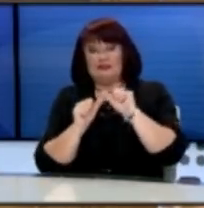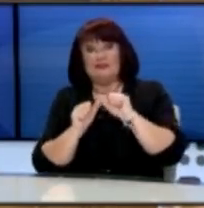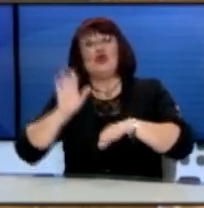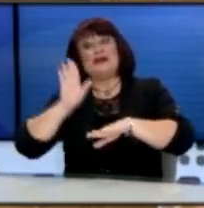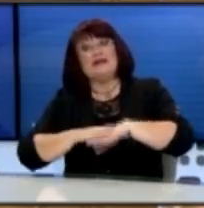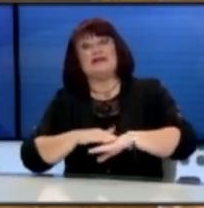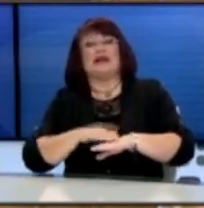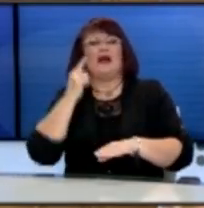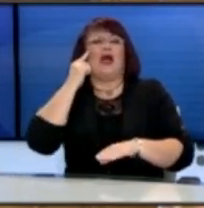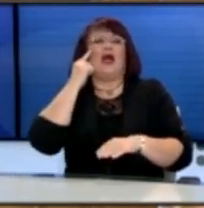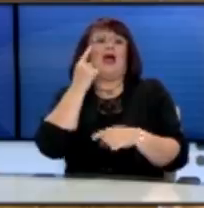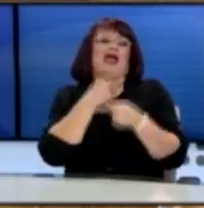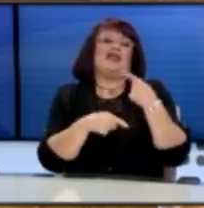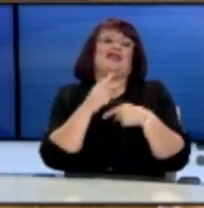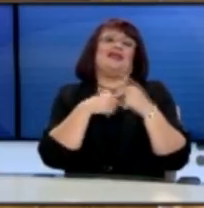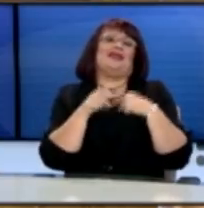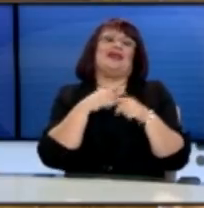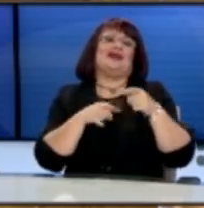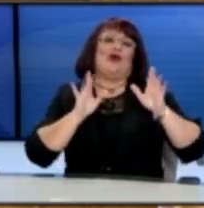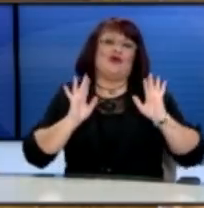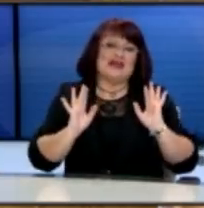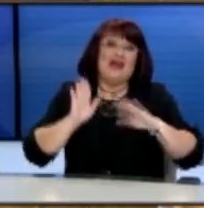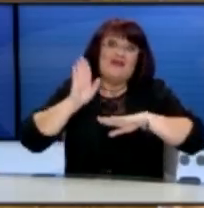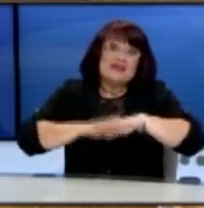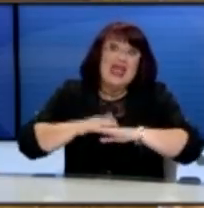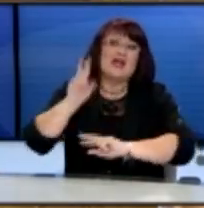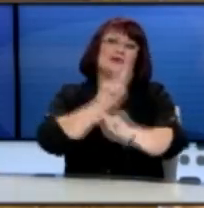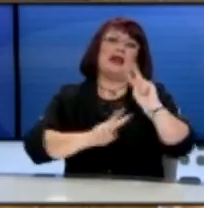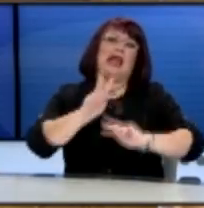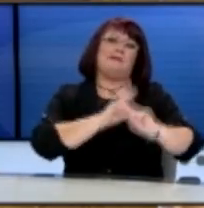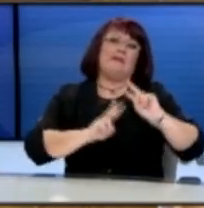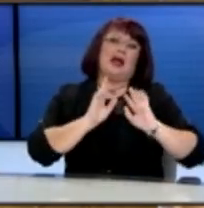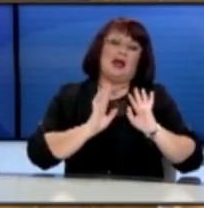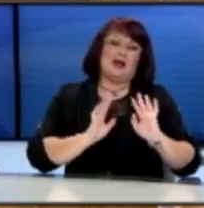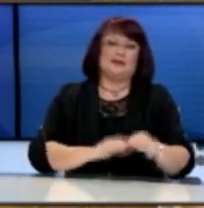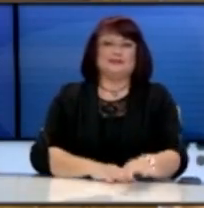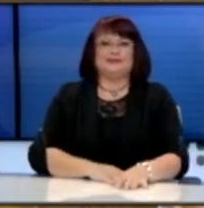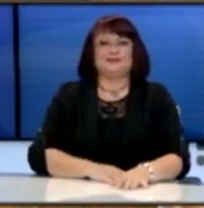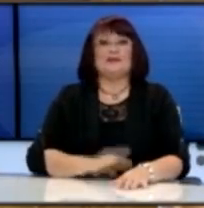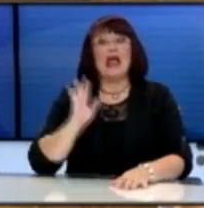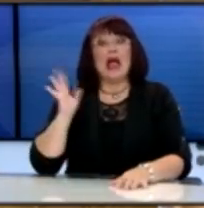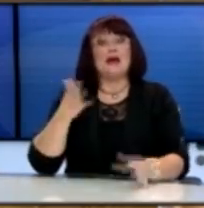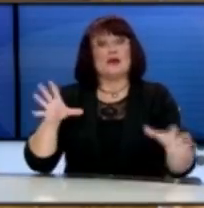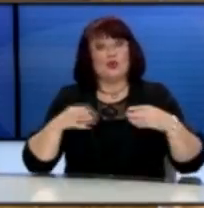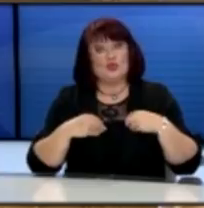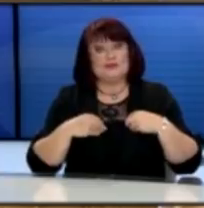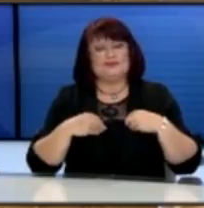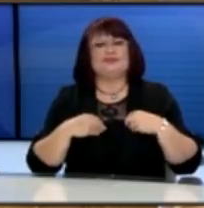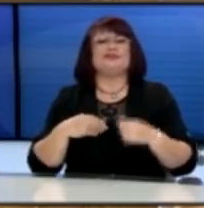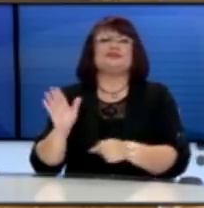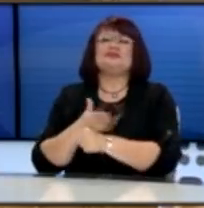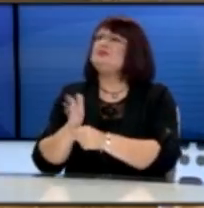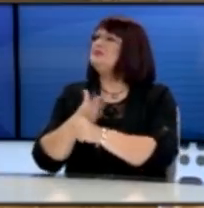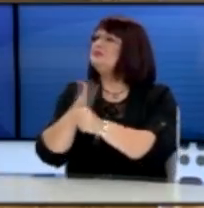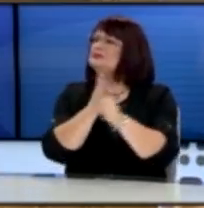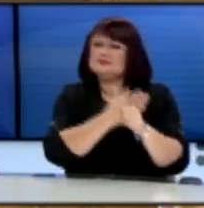το τέλειο άλοθη για όλες τις καταστροφές. Ακόμα κι αν δεχτούμε ότι αυτές οι